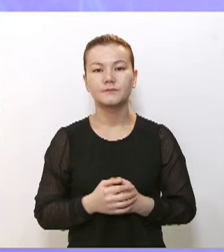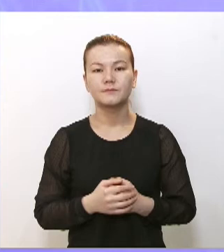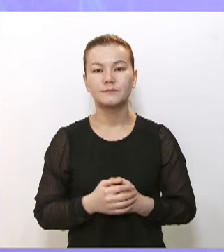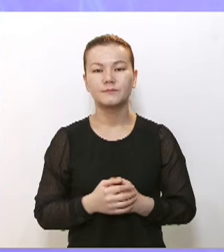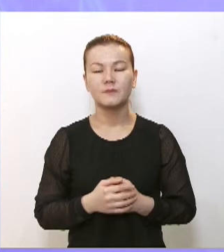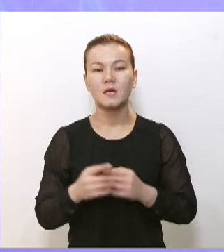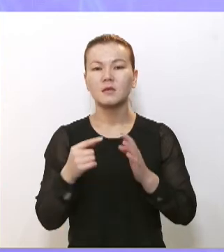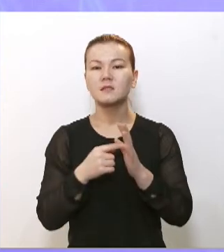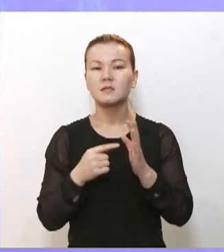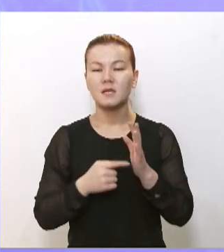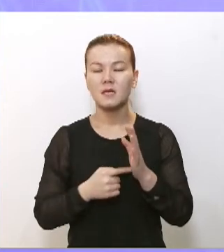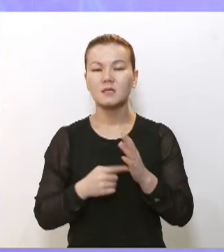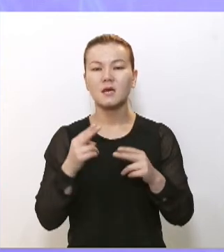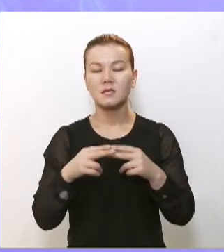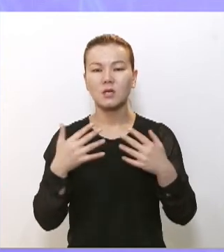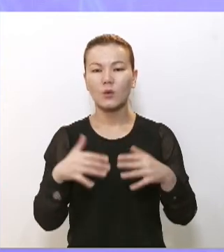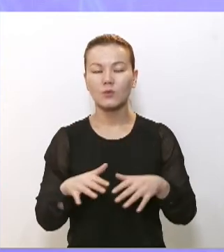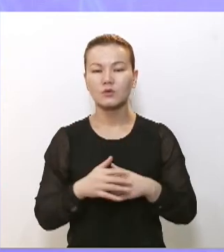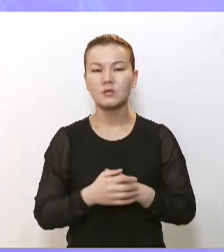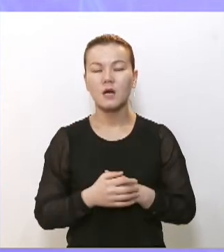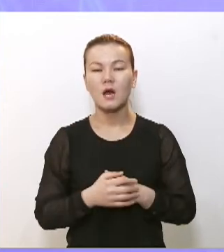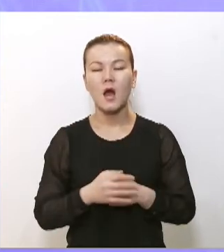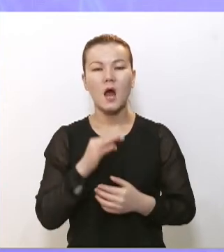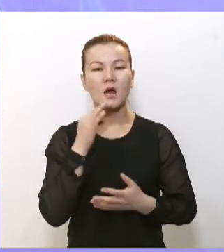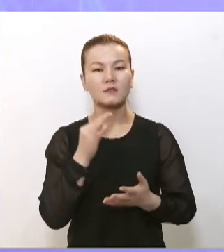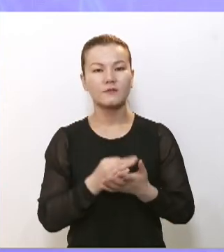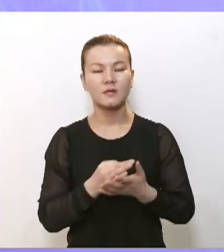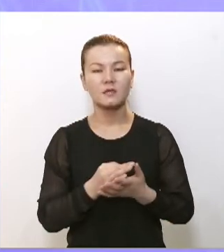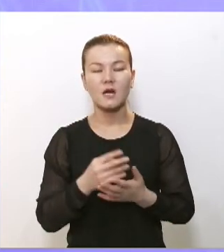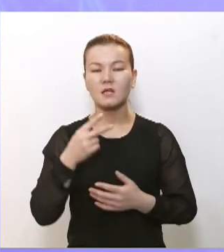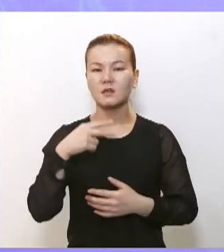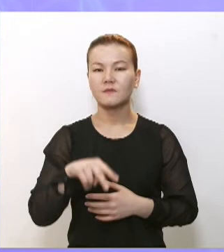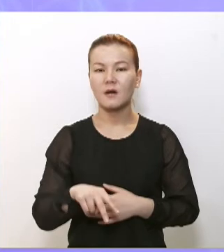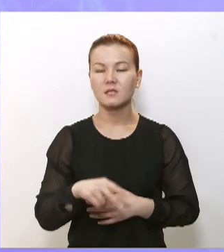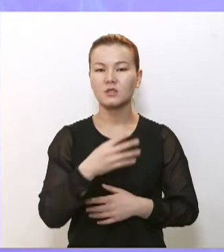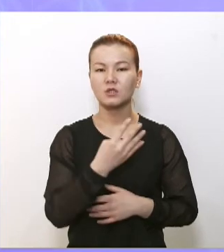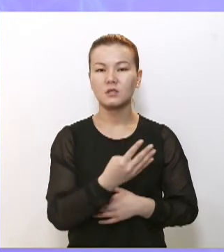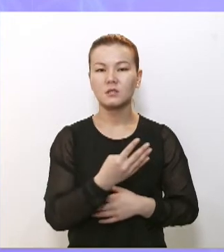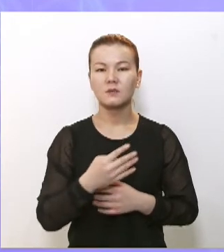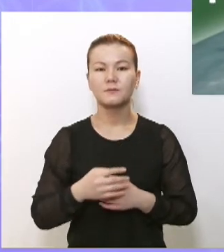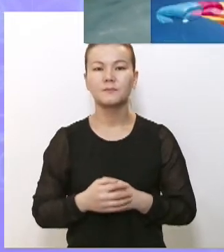деление закончена ответ 24